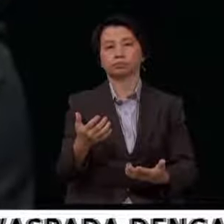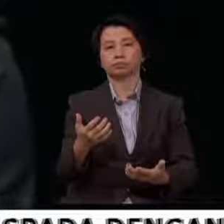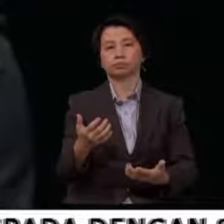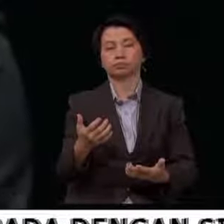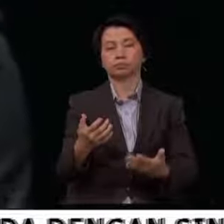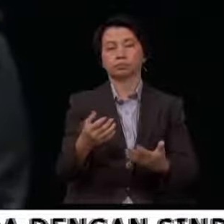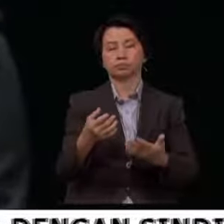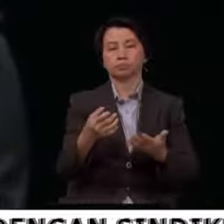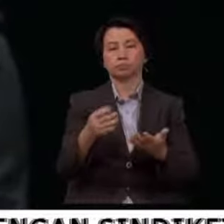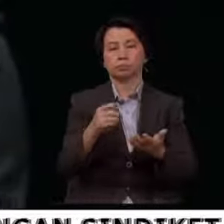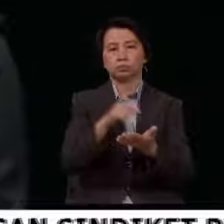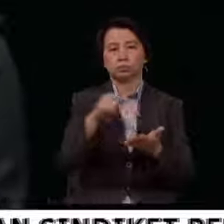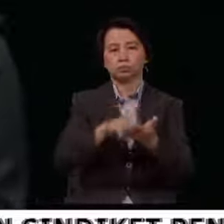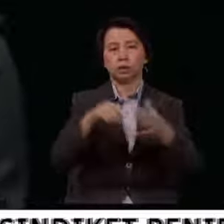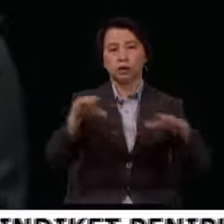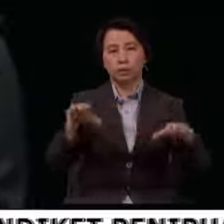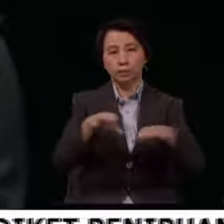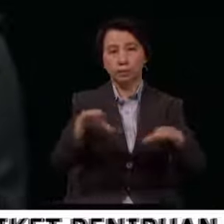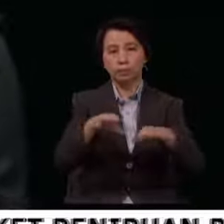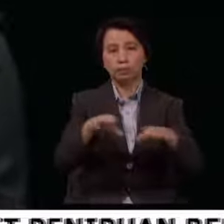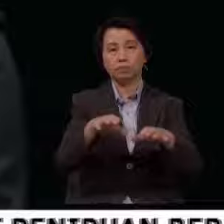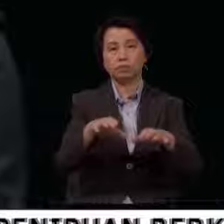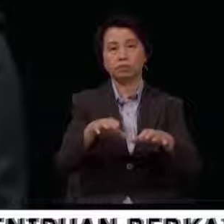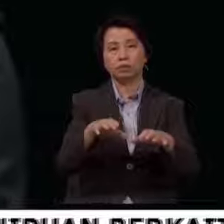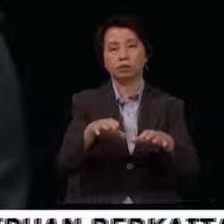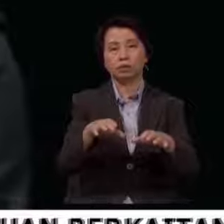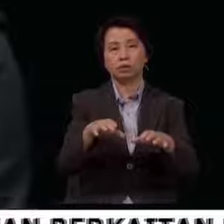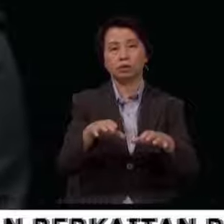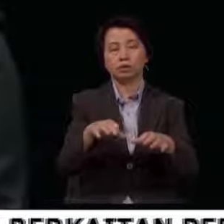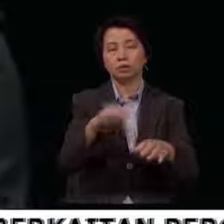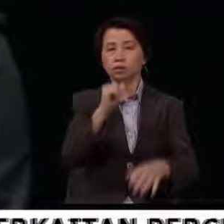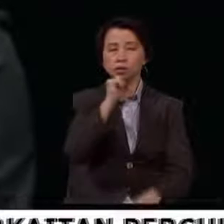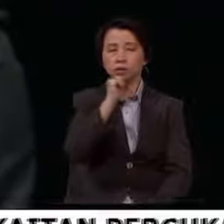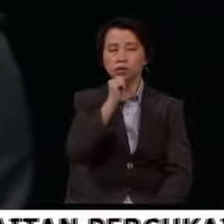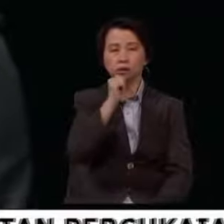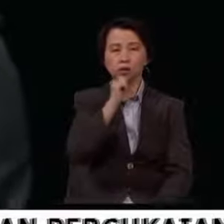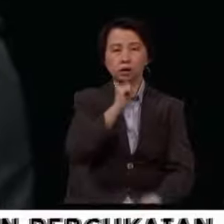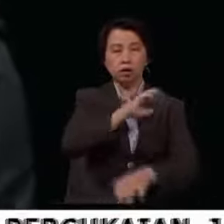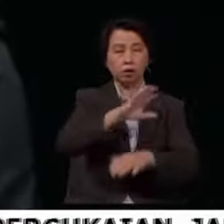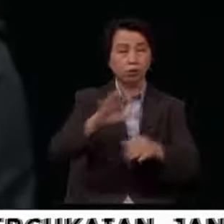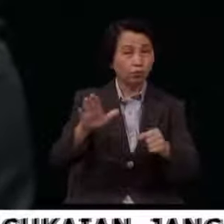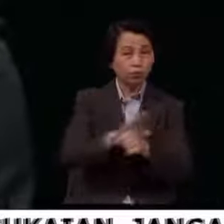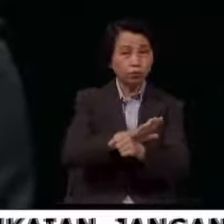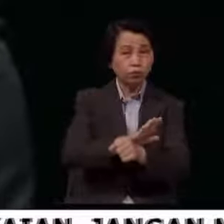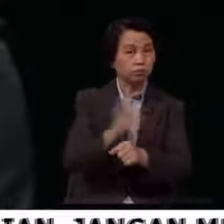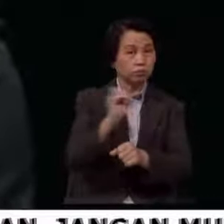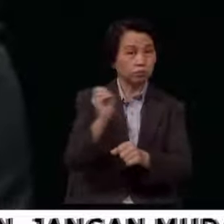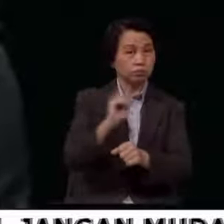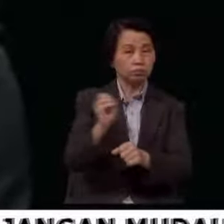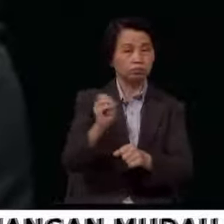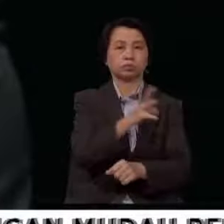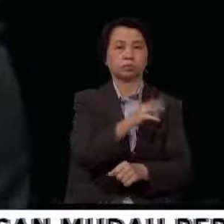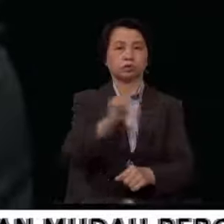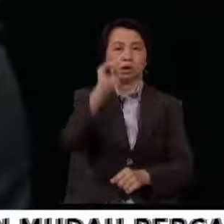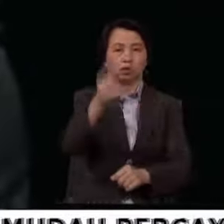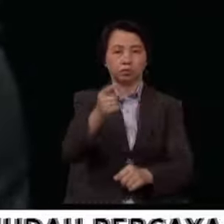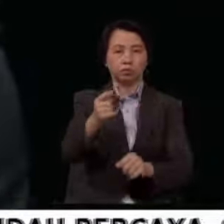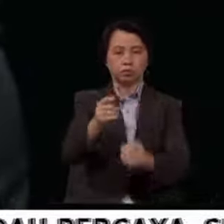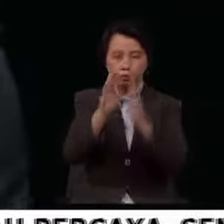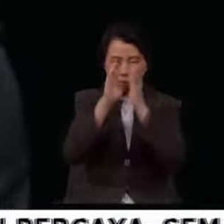oleh Kevin mungkin Cosmos selebihnya ini tidak menggambarkan keadaan sebenarnya di seluruh negara